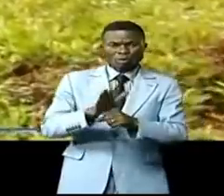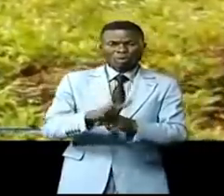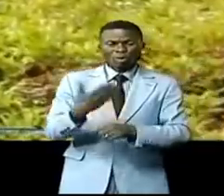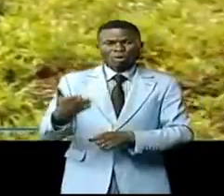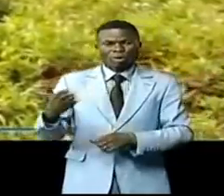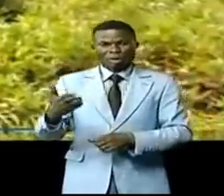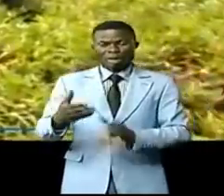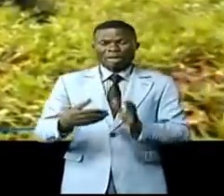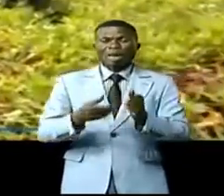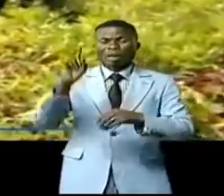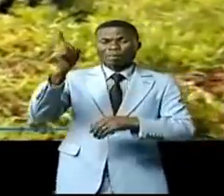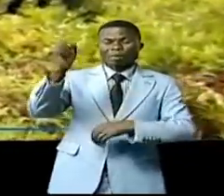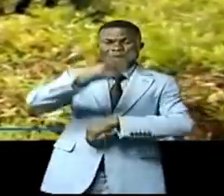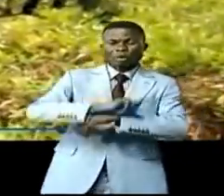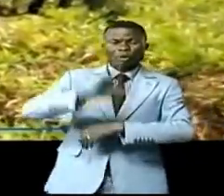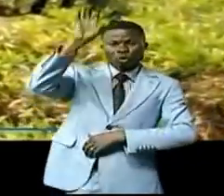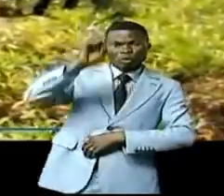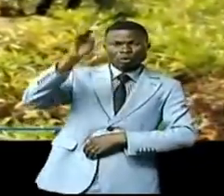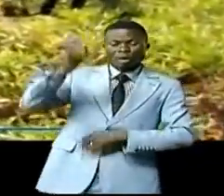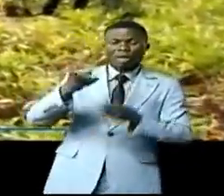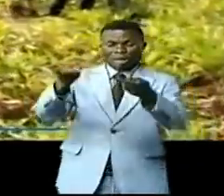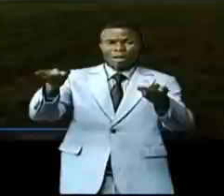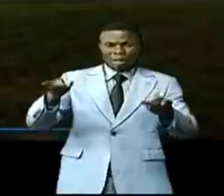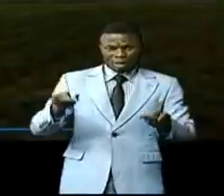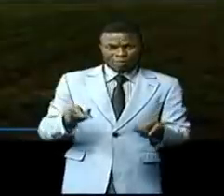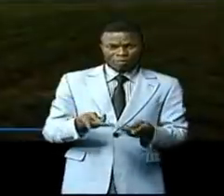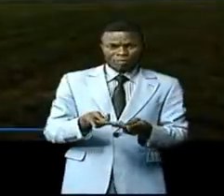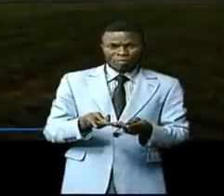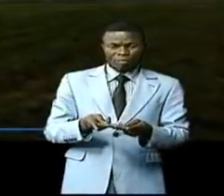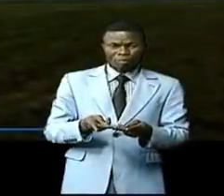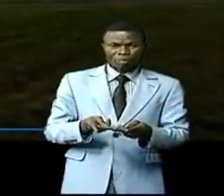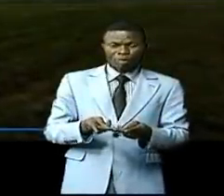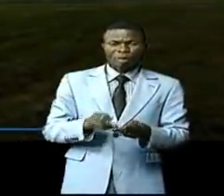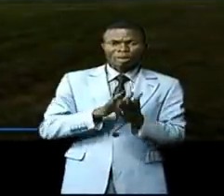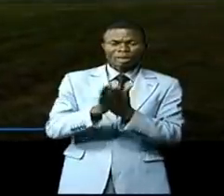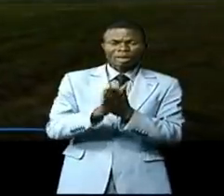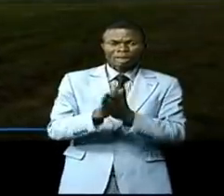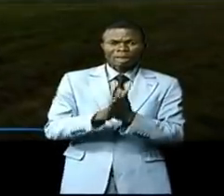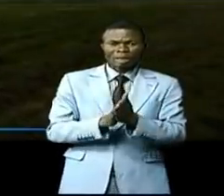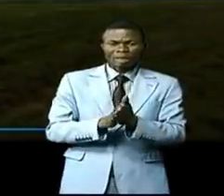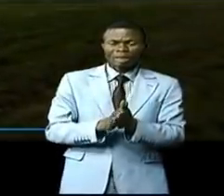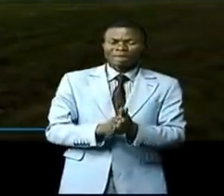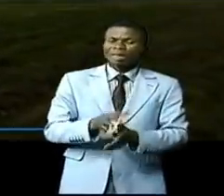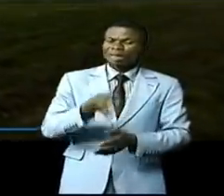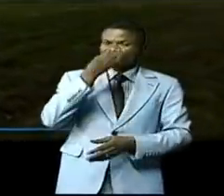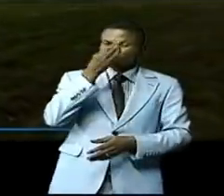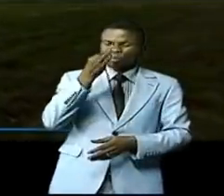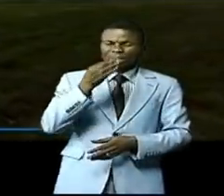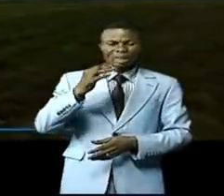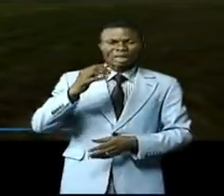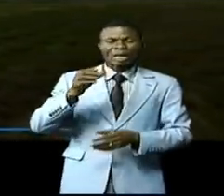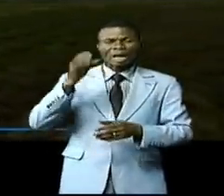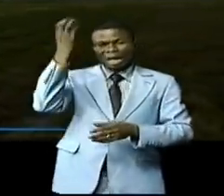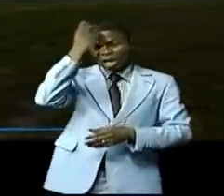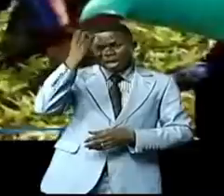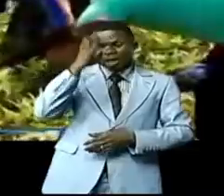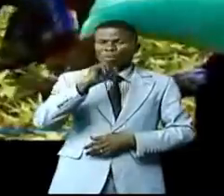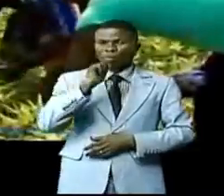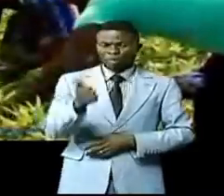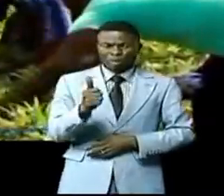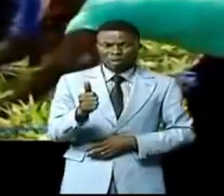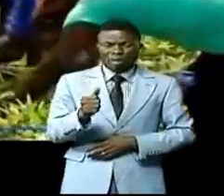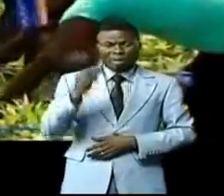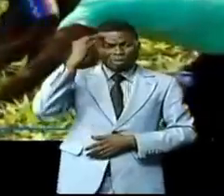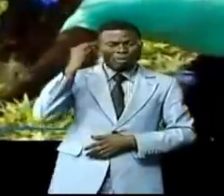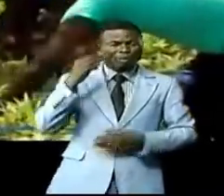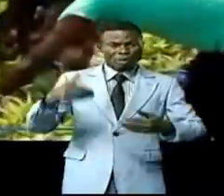la première journée de récolte que le site n'avait vraiment pas recouru aux engrais chimiques. Le ministre de la Jeunesse, Yves Boukoulouzola,